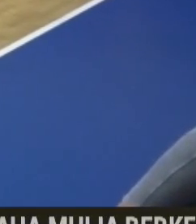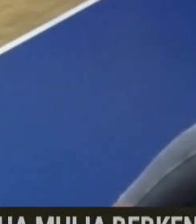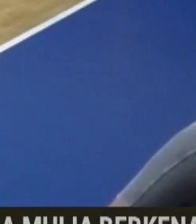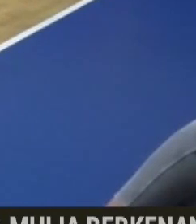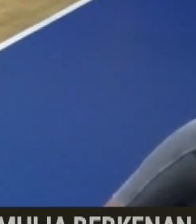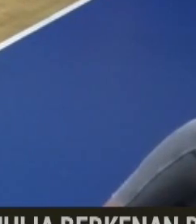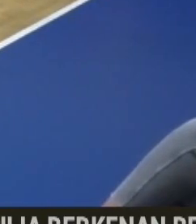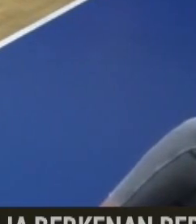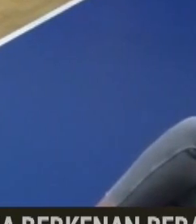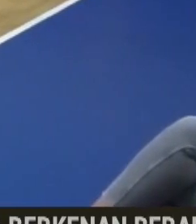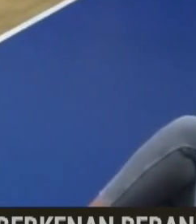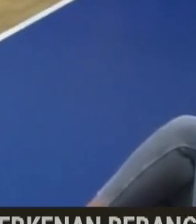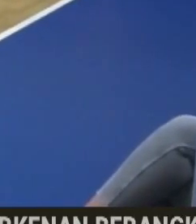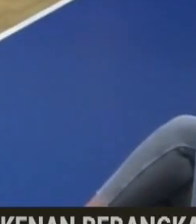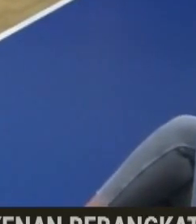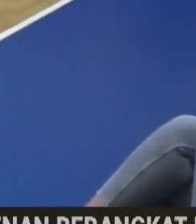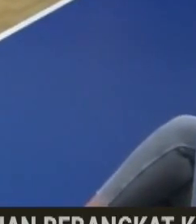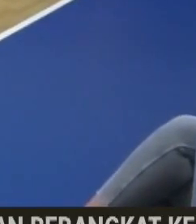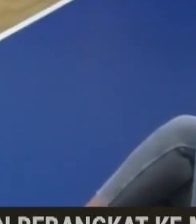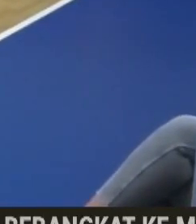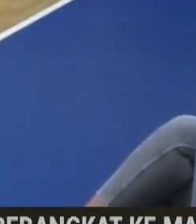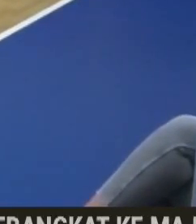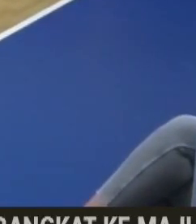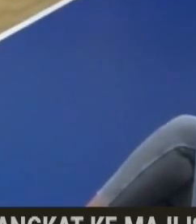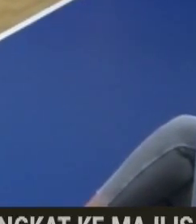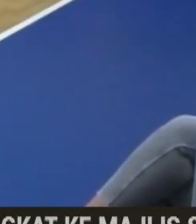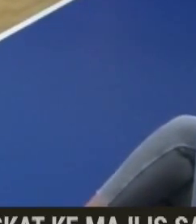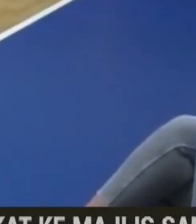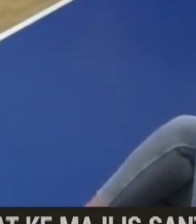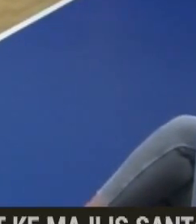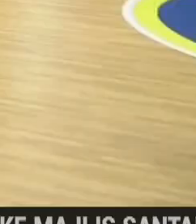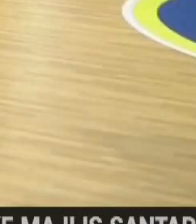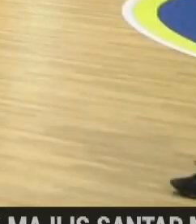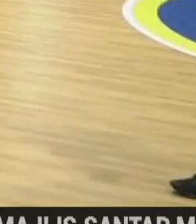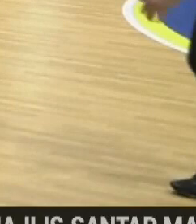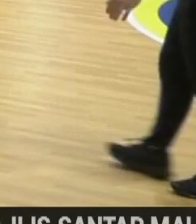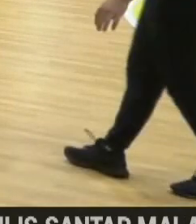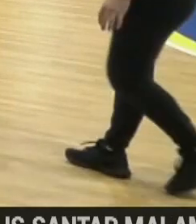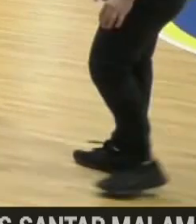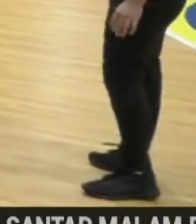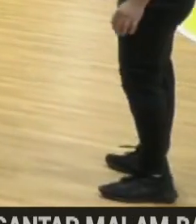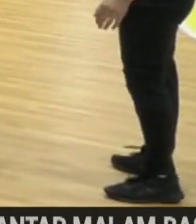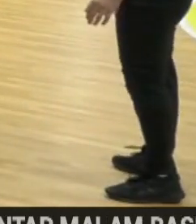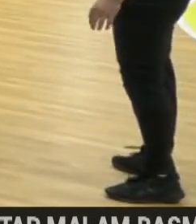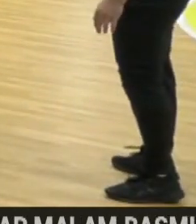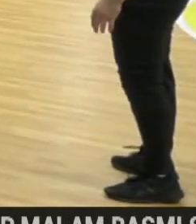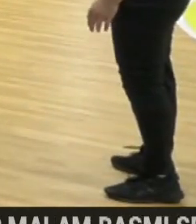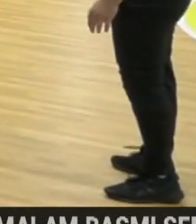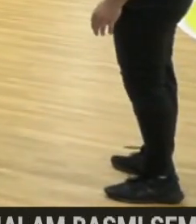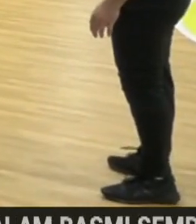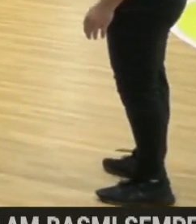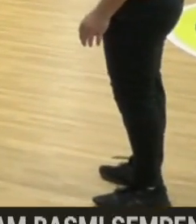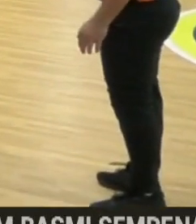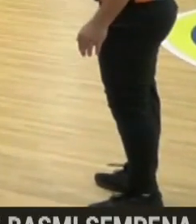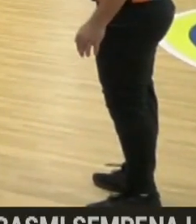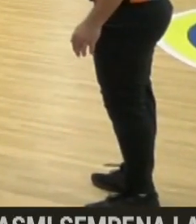Pasukan TKT House berjersey hitam mendahului kedudukan pada suku pertama dengan 19 berbalas 13 ke atas ACCG.